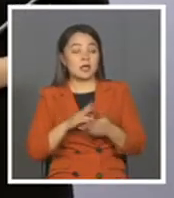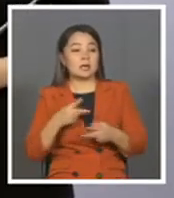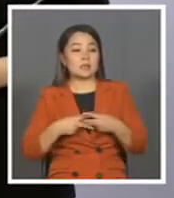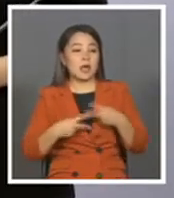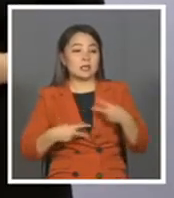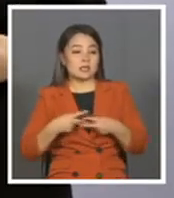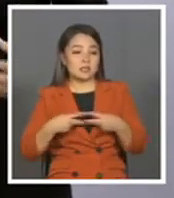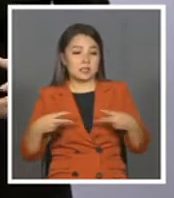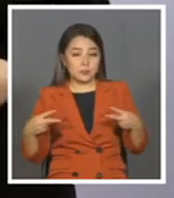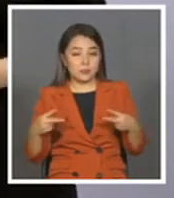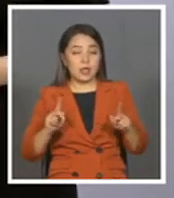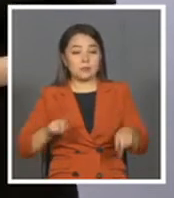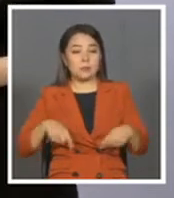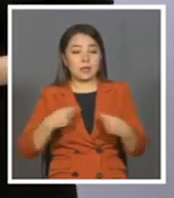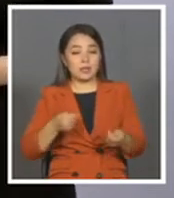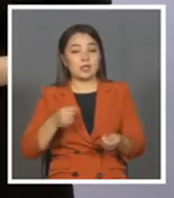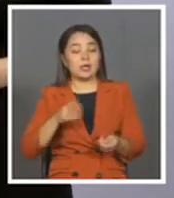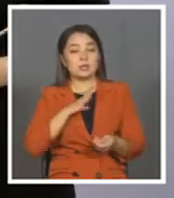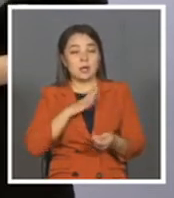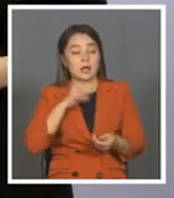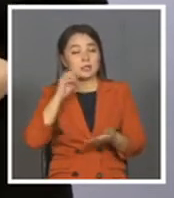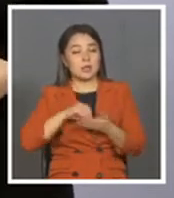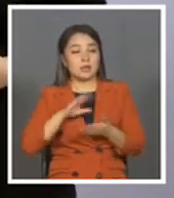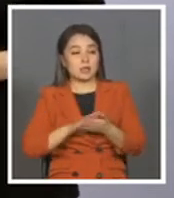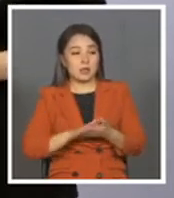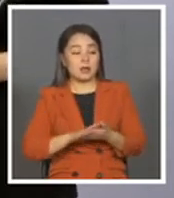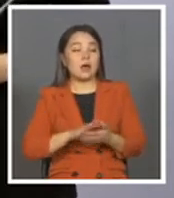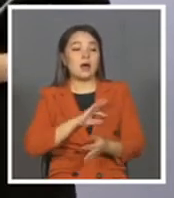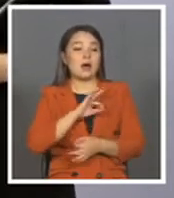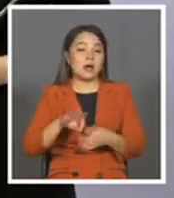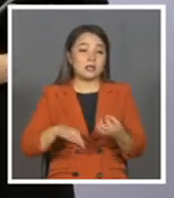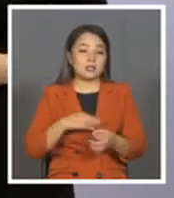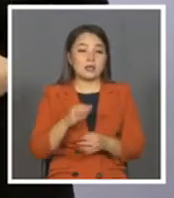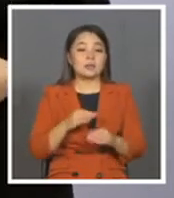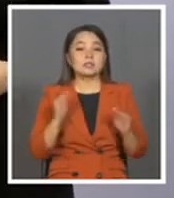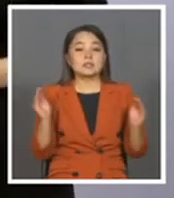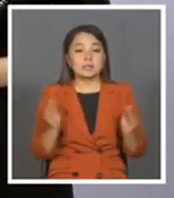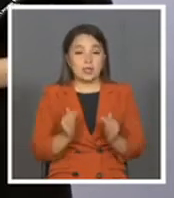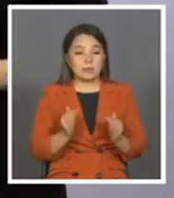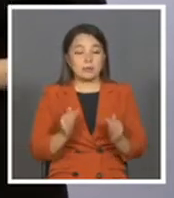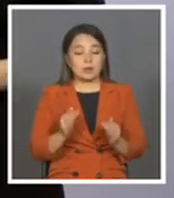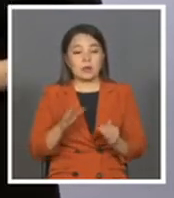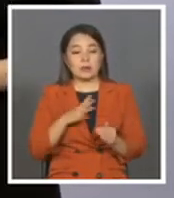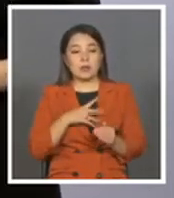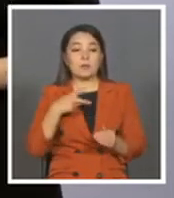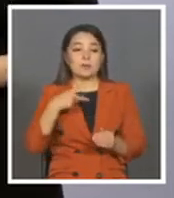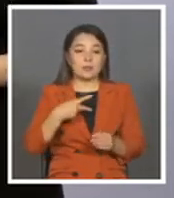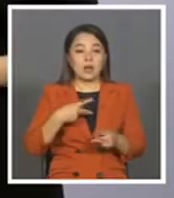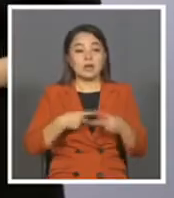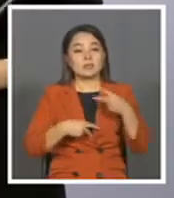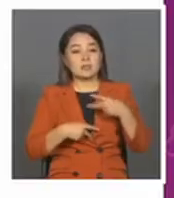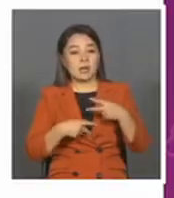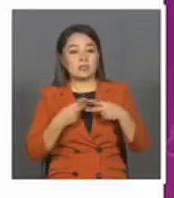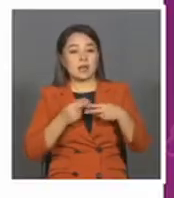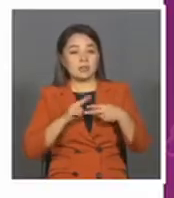салыстырыңыз. Берілген сандардың арасына артық немесе кем белгісін қою арқылы теңсіздік